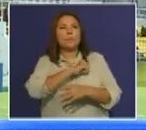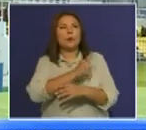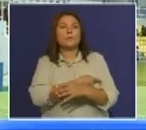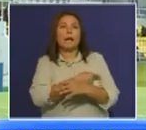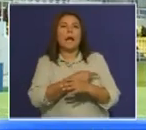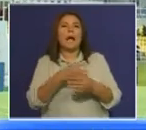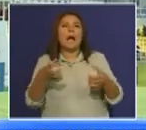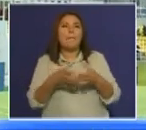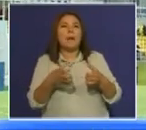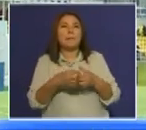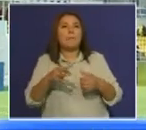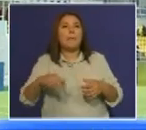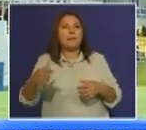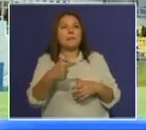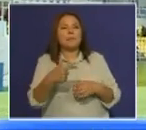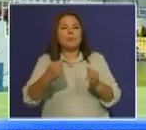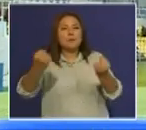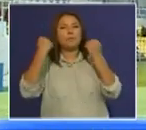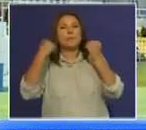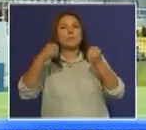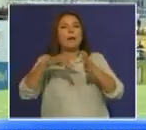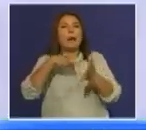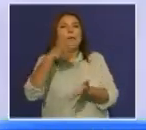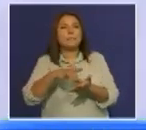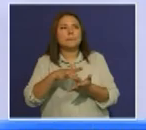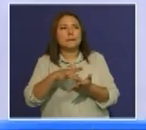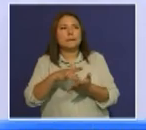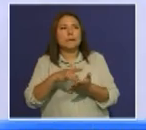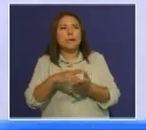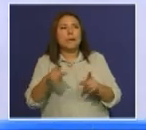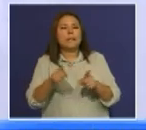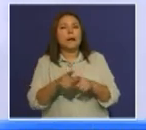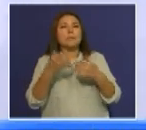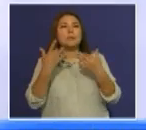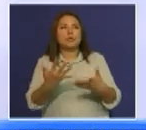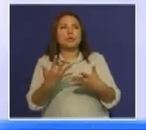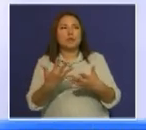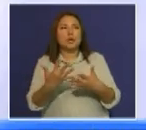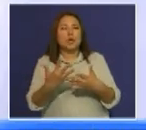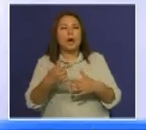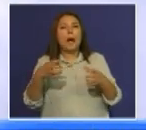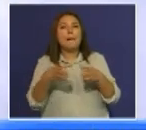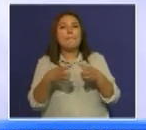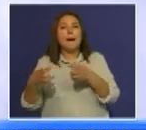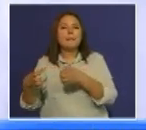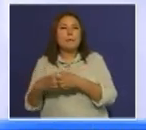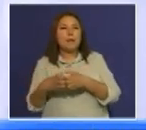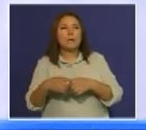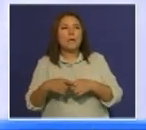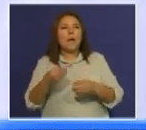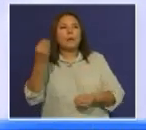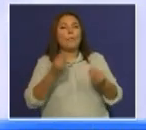осы Маңғыстаудың алаңында, спорттық алаңында ұтылған болатын. Тағы да бірнеше құрама командалармен теңге-тең ойнаған